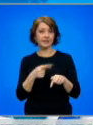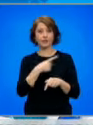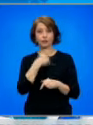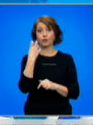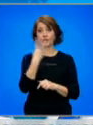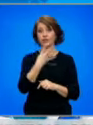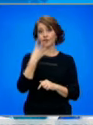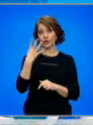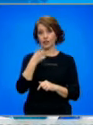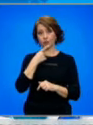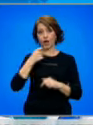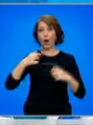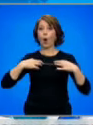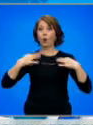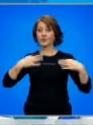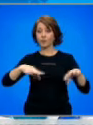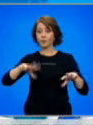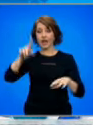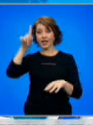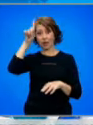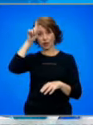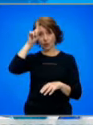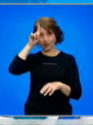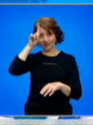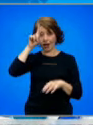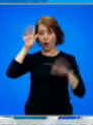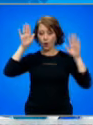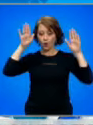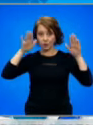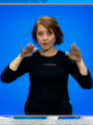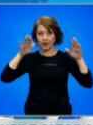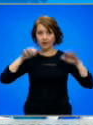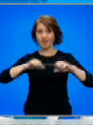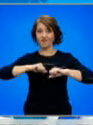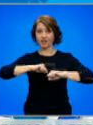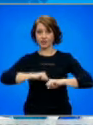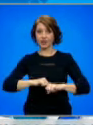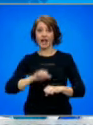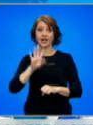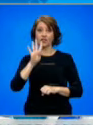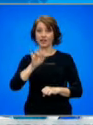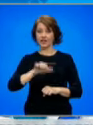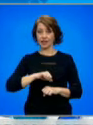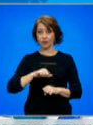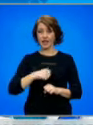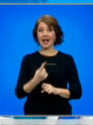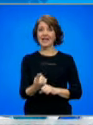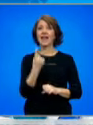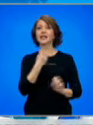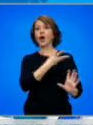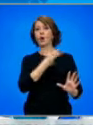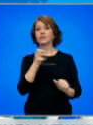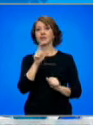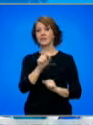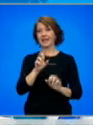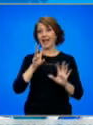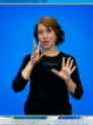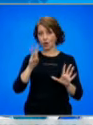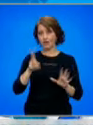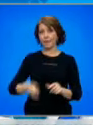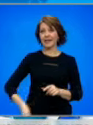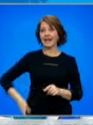144 години от освобождението на София от османско владичество. На 4 януари 1878 година генерал Йосиф